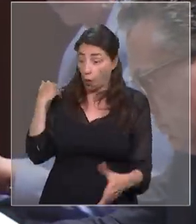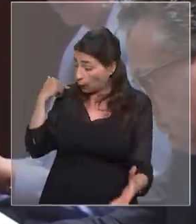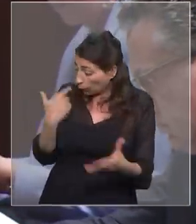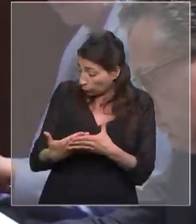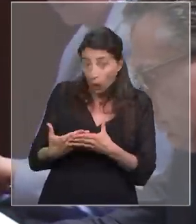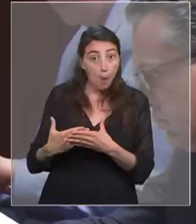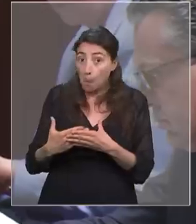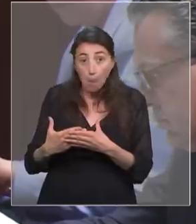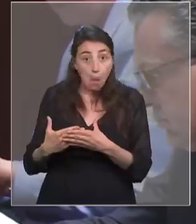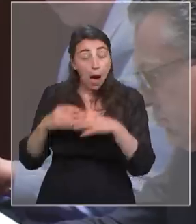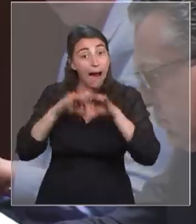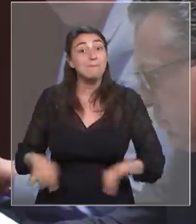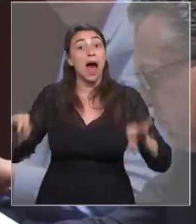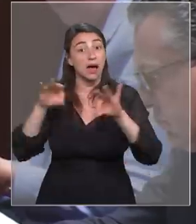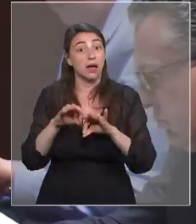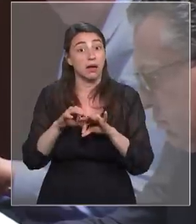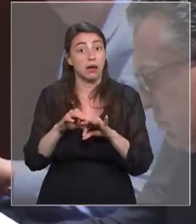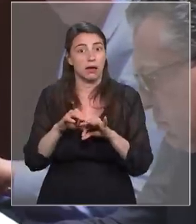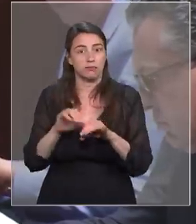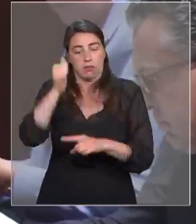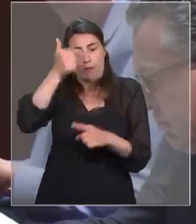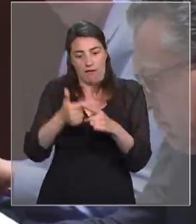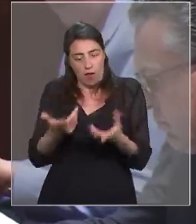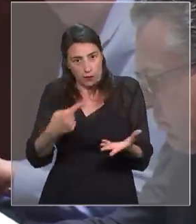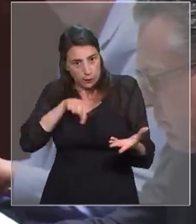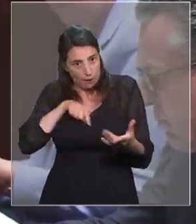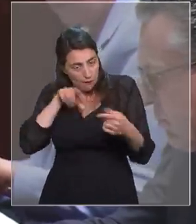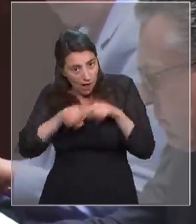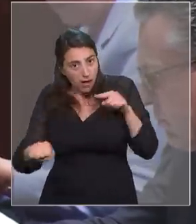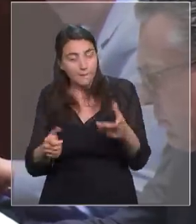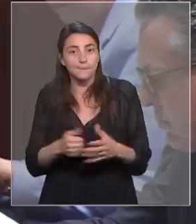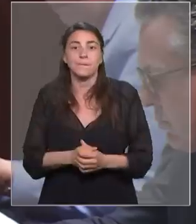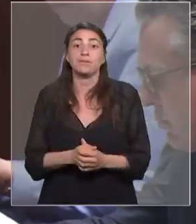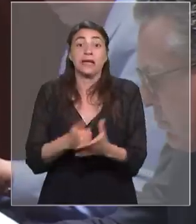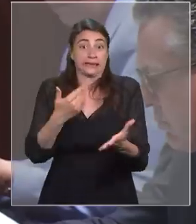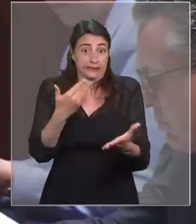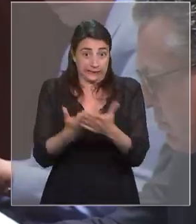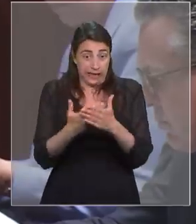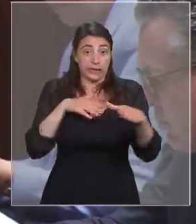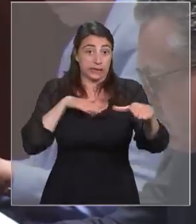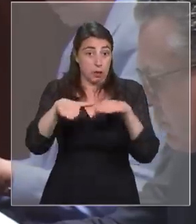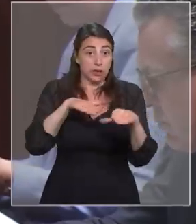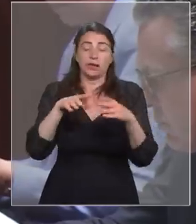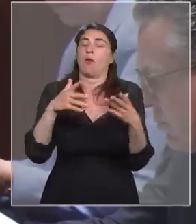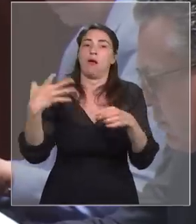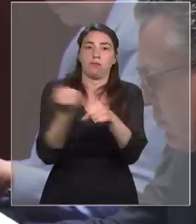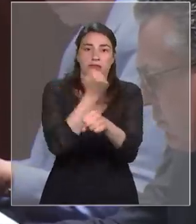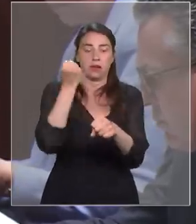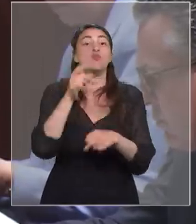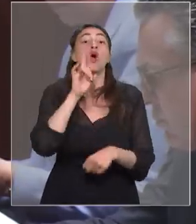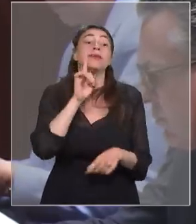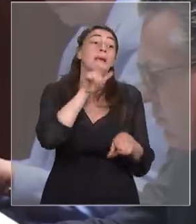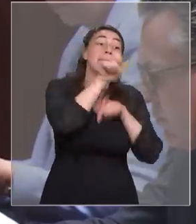été mis en œuvre. Ce dispositif est un succès parce qu'il permet aux propriétaires, qu'ils soient bailleurs